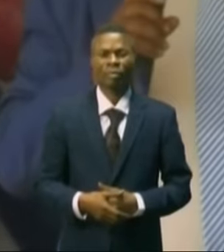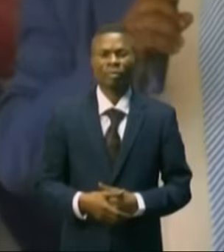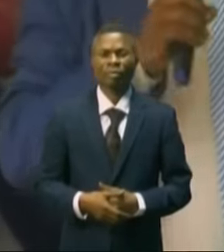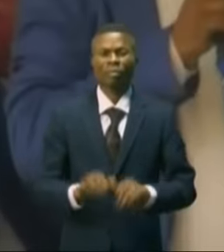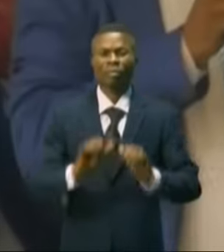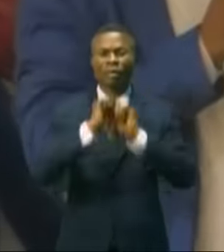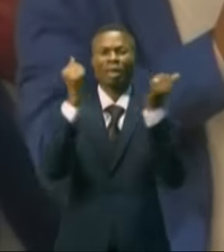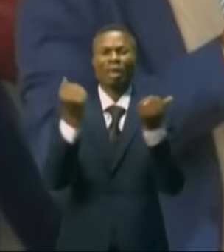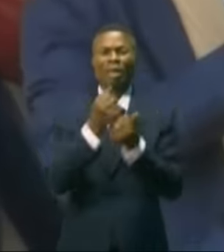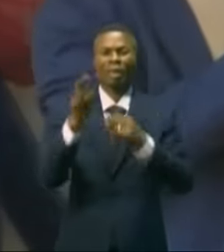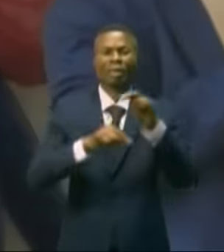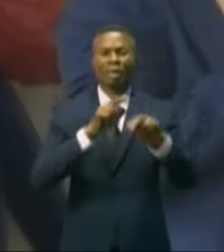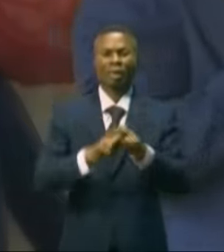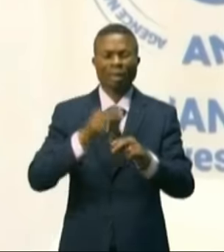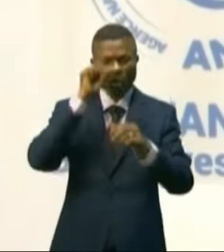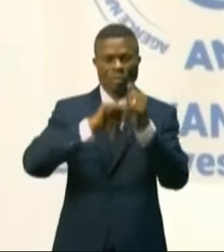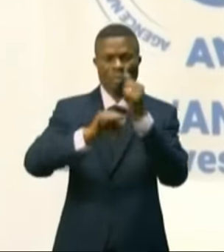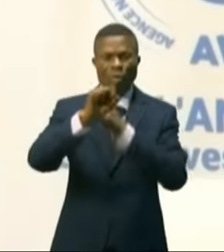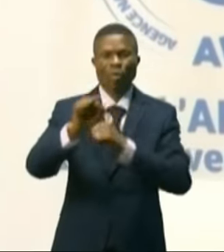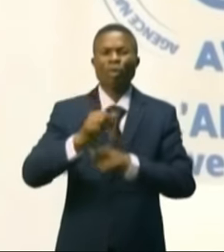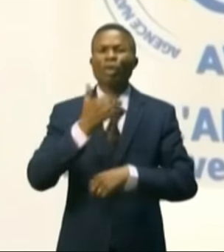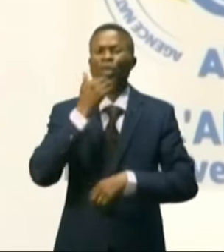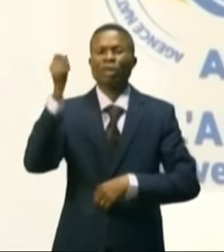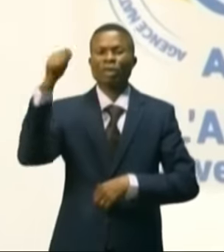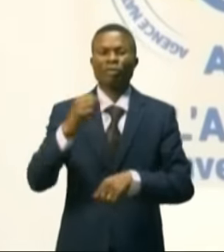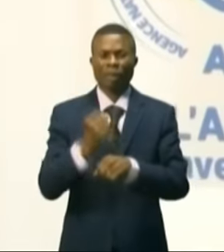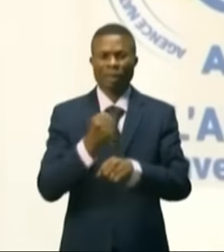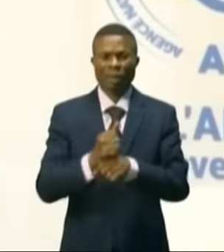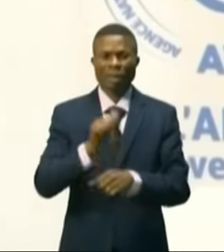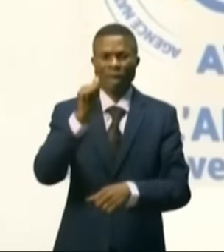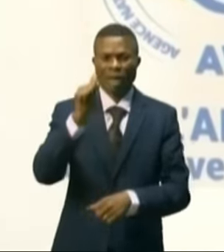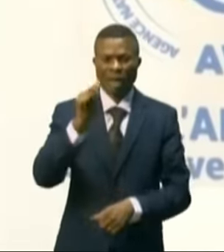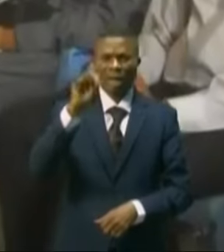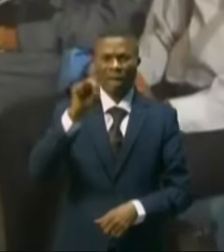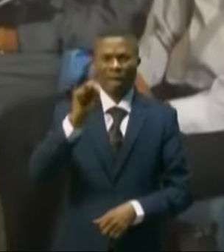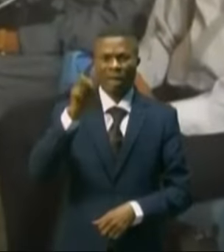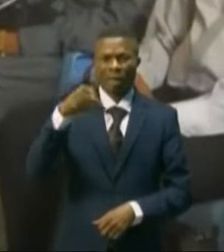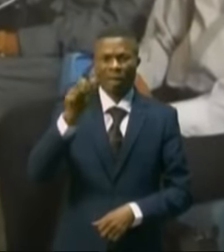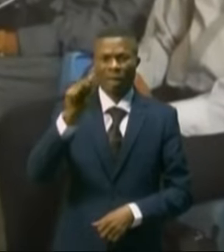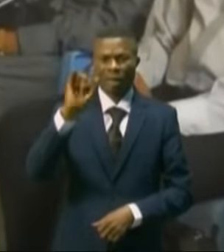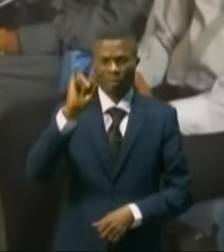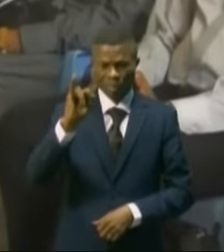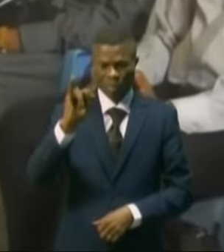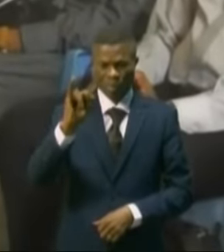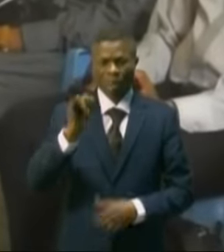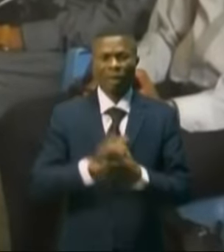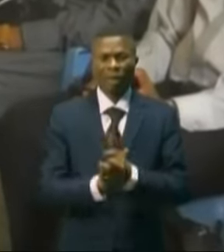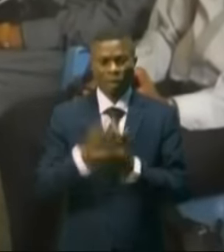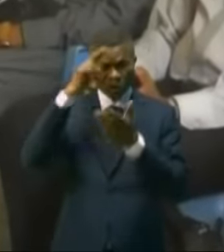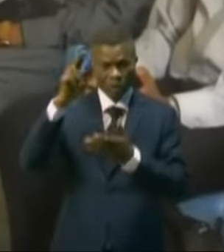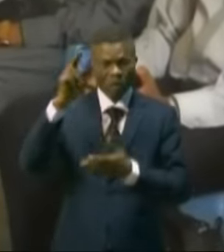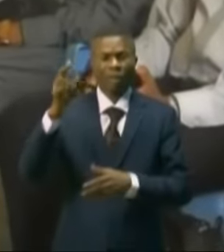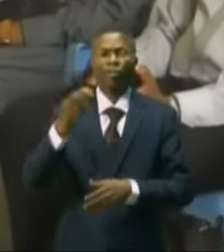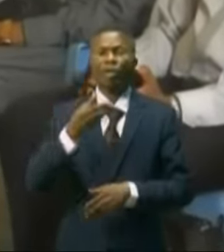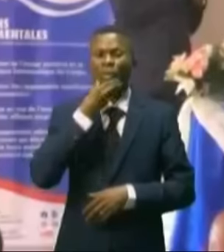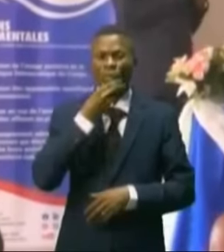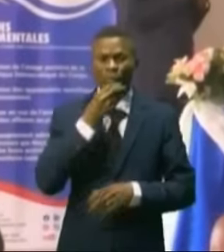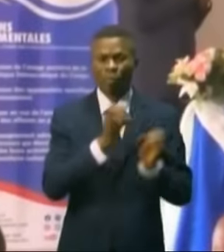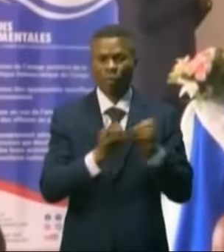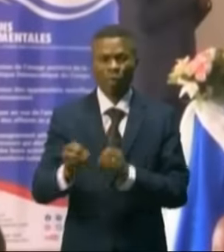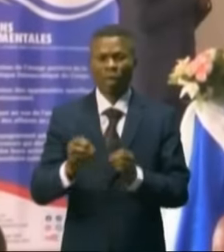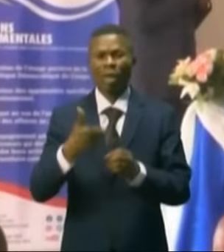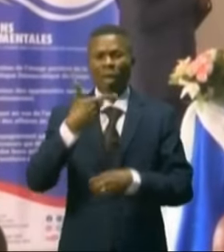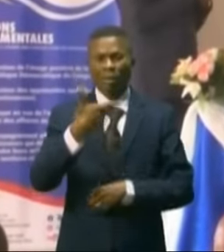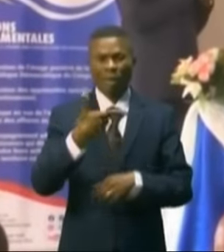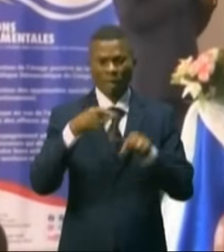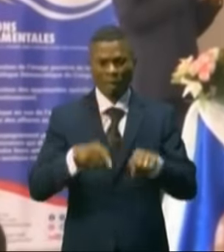la promotion des investissements, ANAPI, et l'Université officielle de Mbujimayi, UOM, ont organisé ce lundi 17 juin